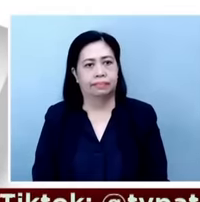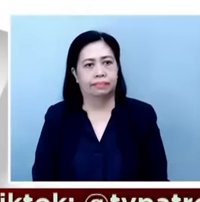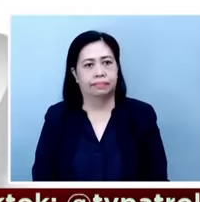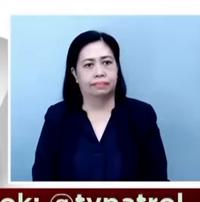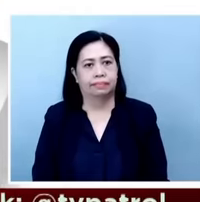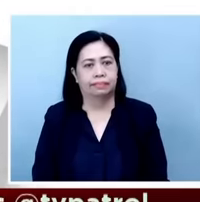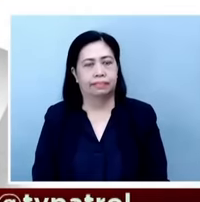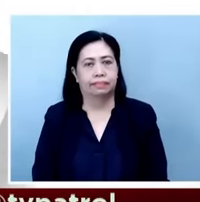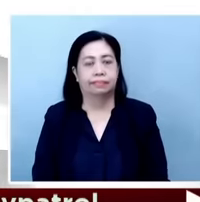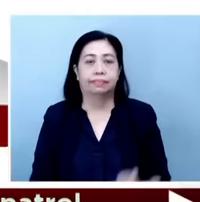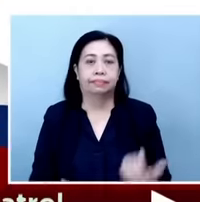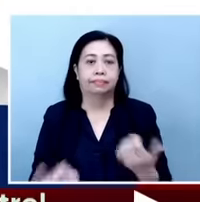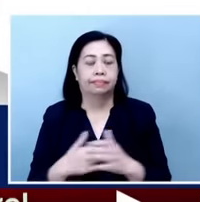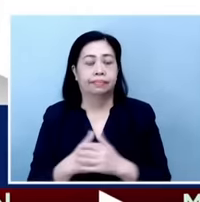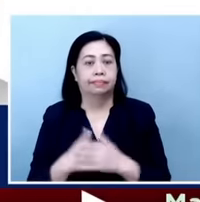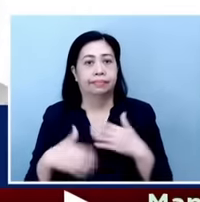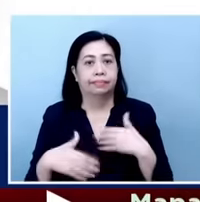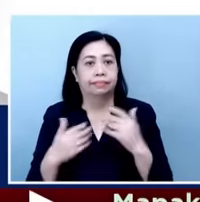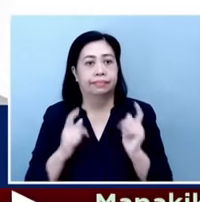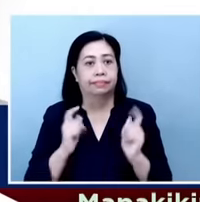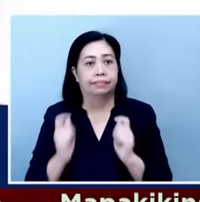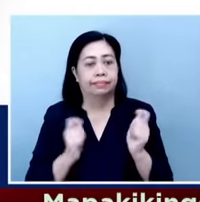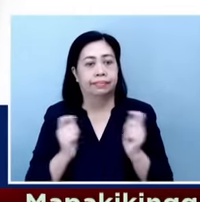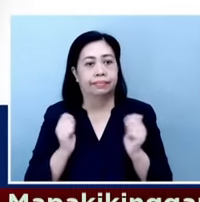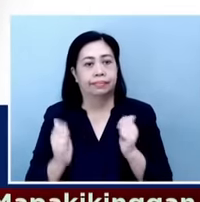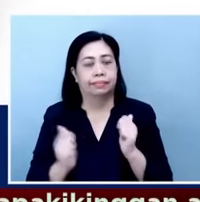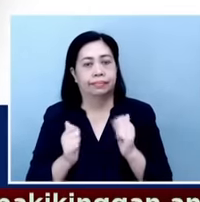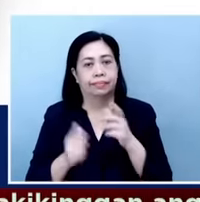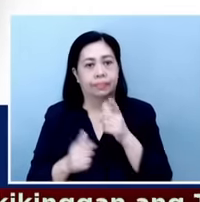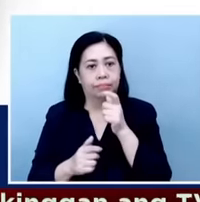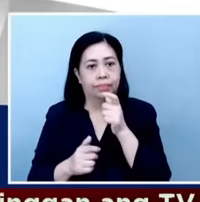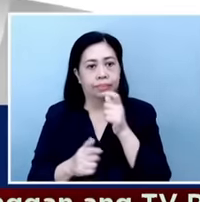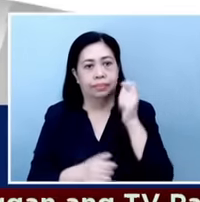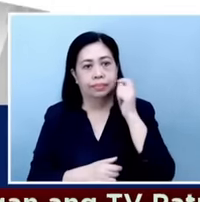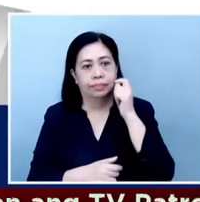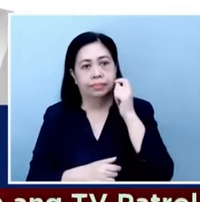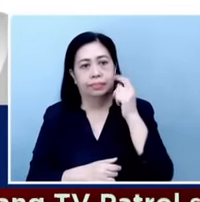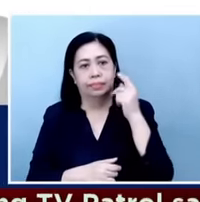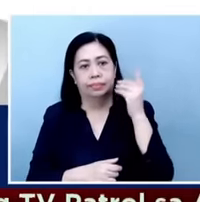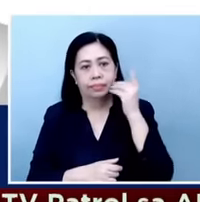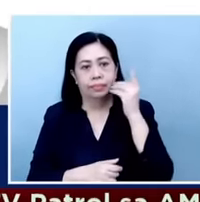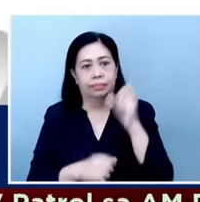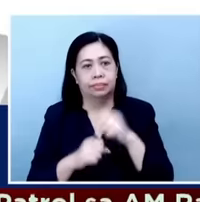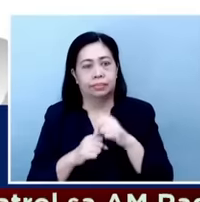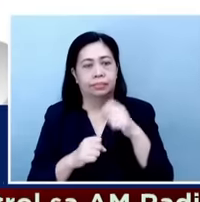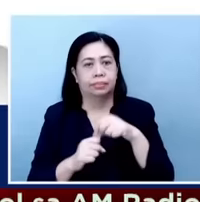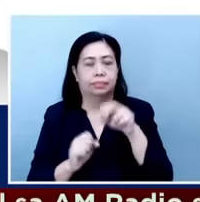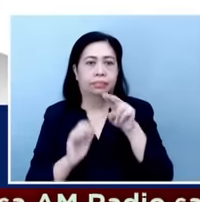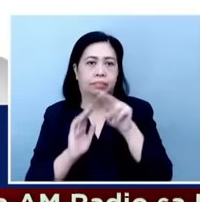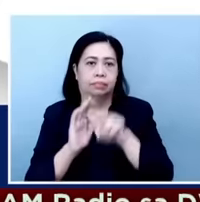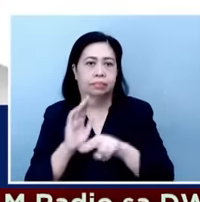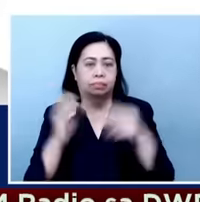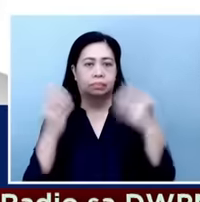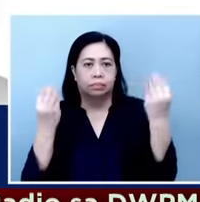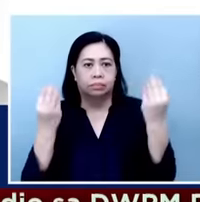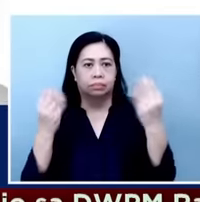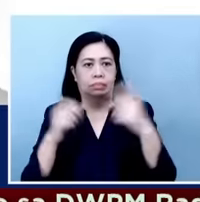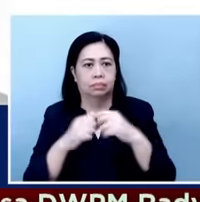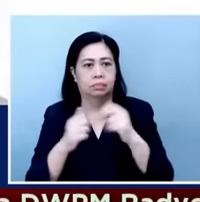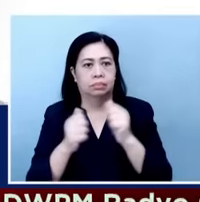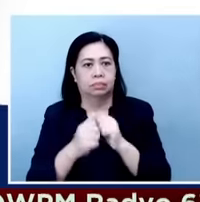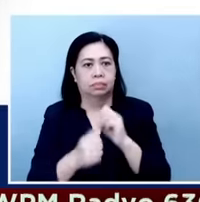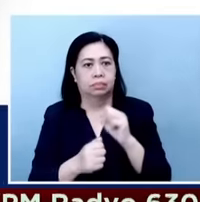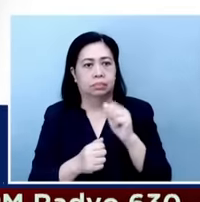Saya naman ang ipinabaon ng theater at TV actress-singer na si Tippi Dos Santos sa kanyang ina sa burol nito. Kasama si Sam